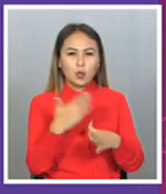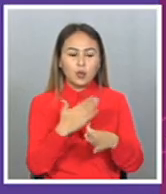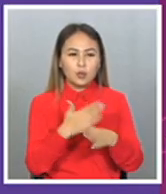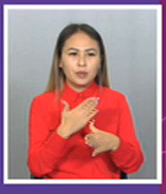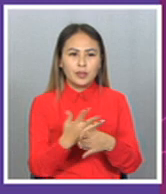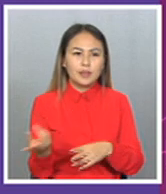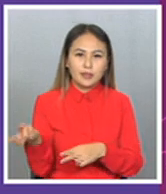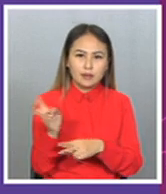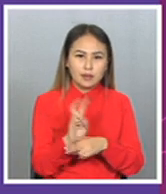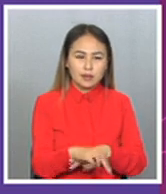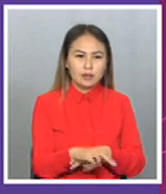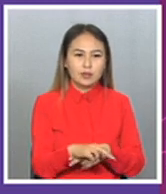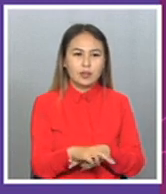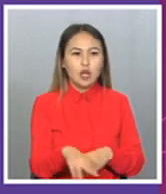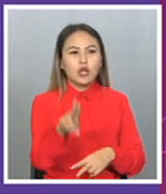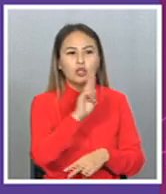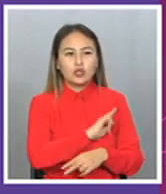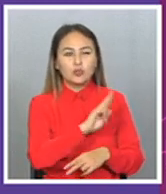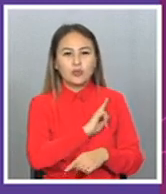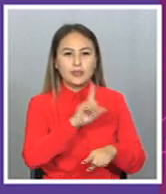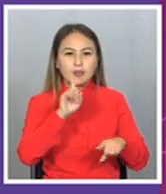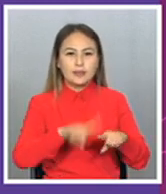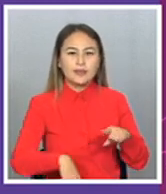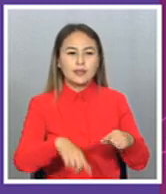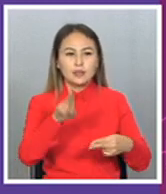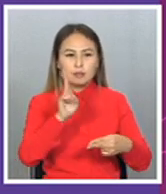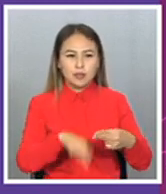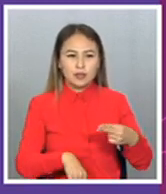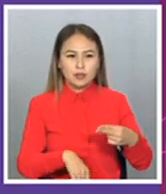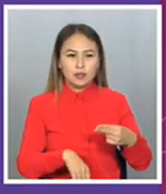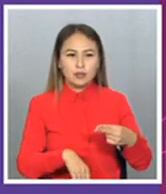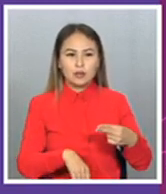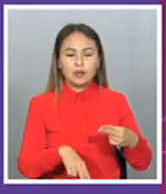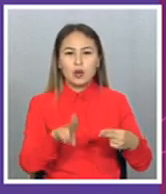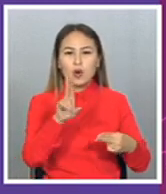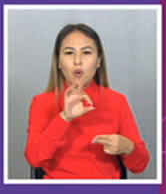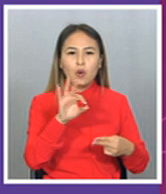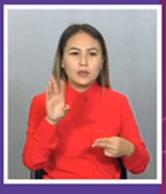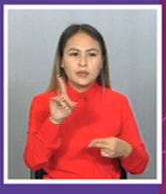Балалар көмекке келді. Жұмыс тез бітті.